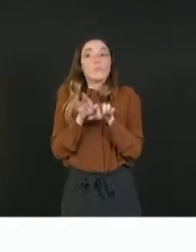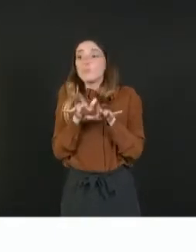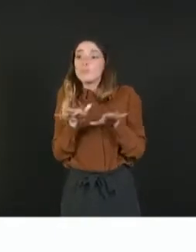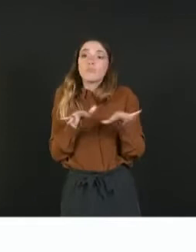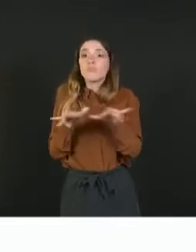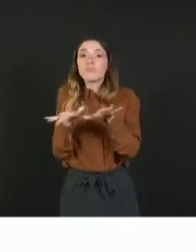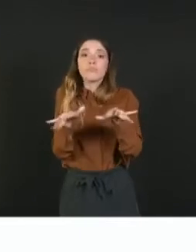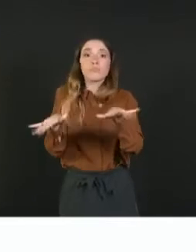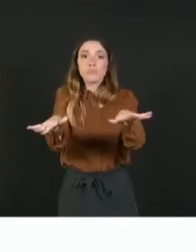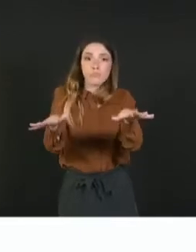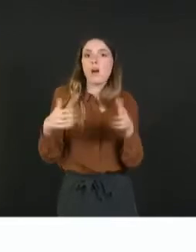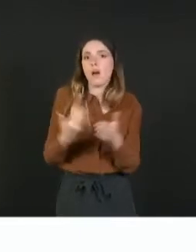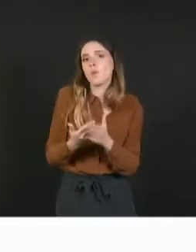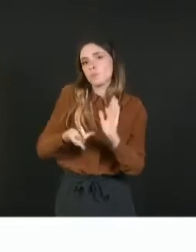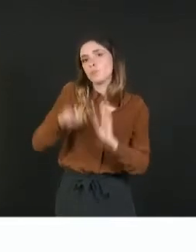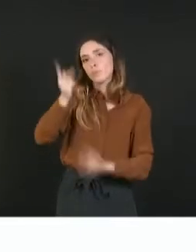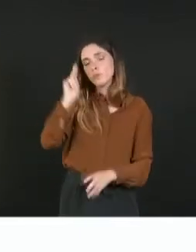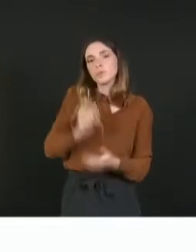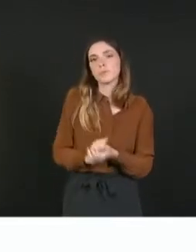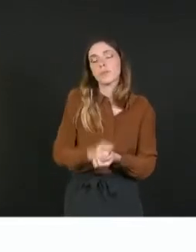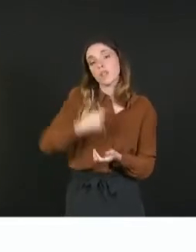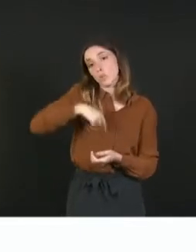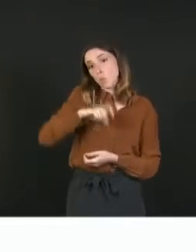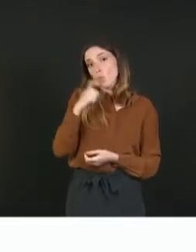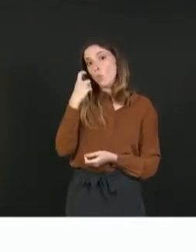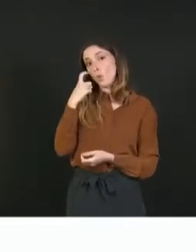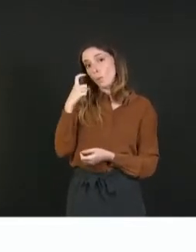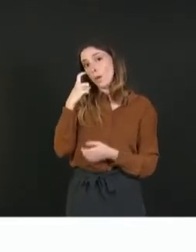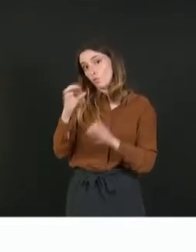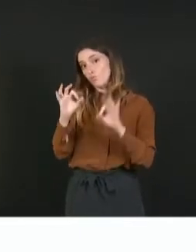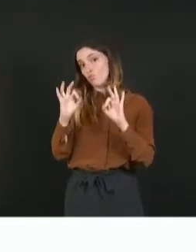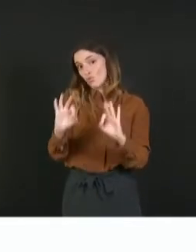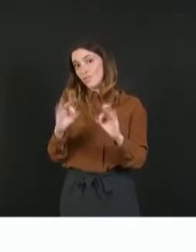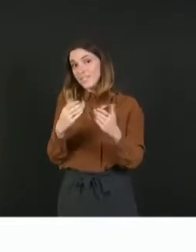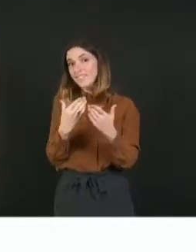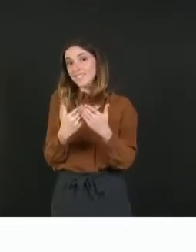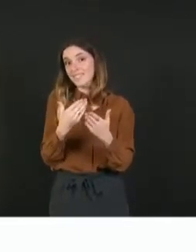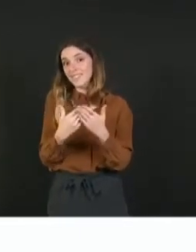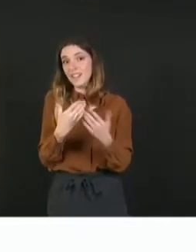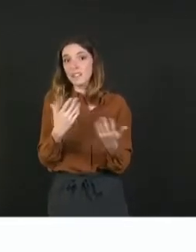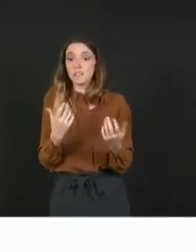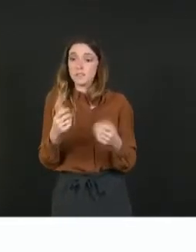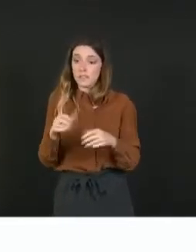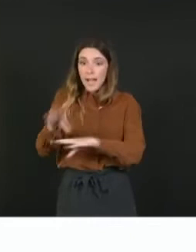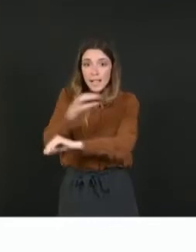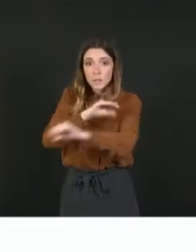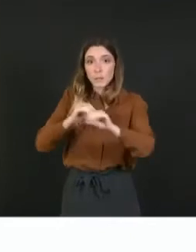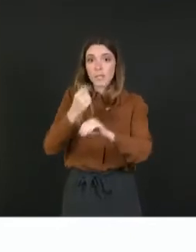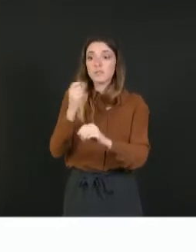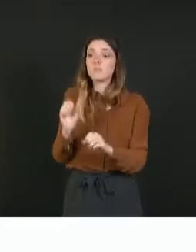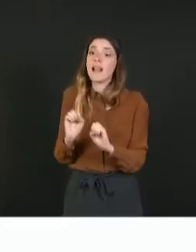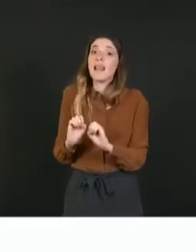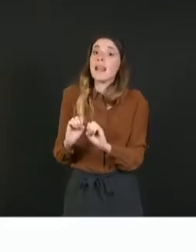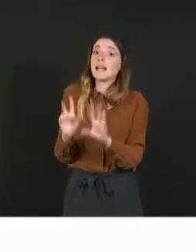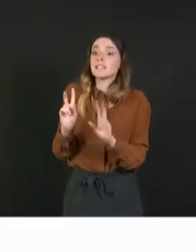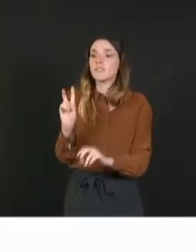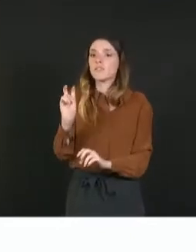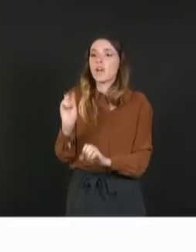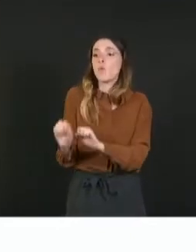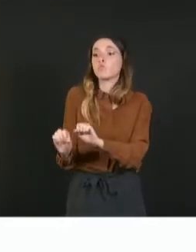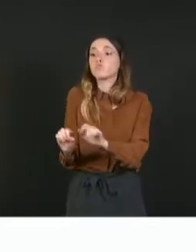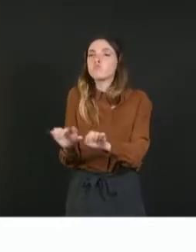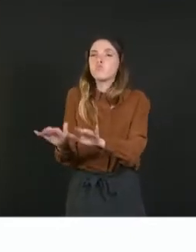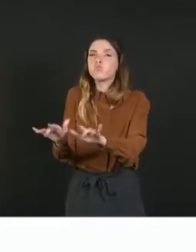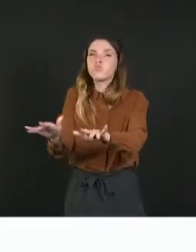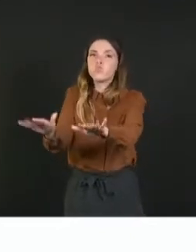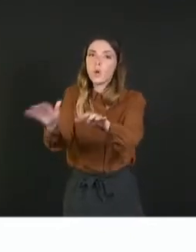des inventaires, on constate souvent qu'il y a plus d'espèces et de richesses biologiques en moyenne sur ces espaces-là. Donc,